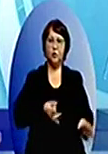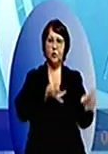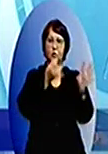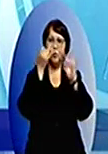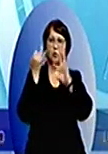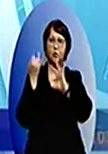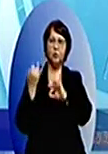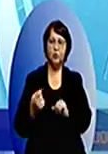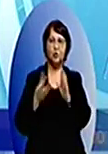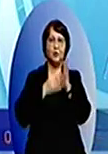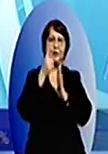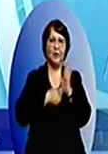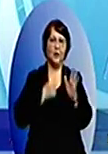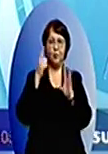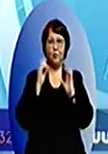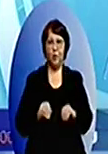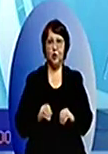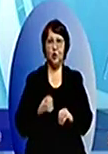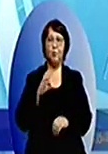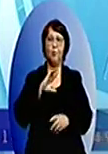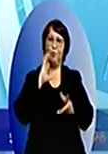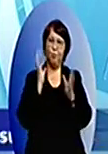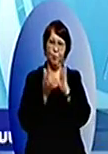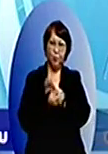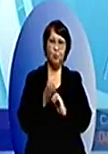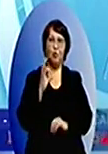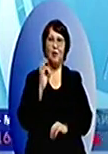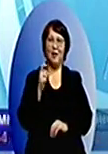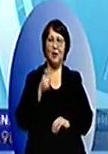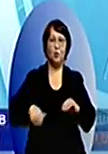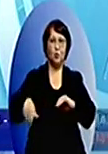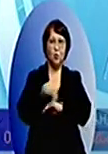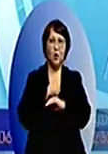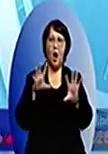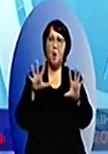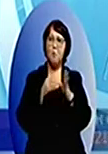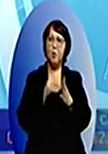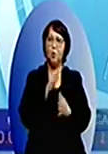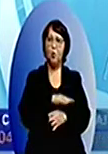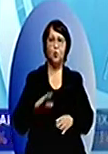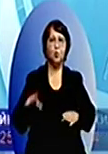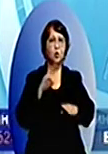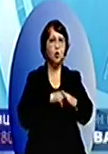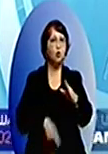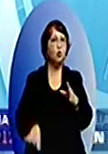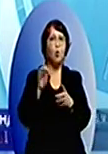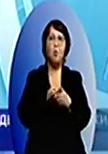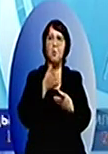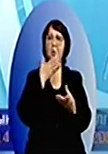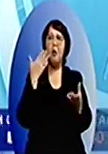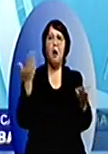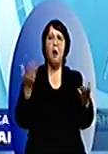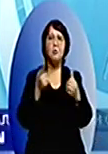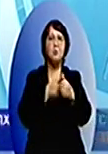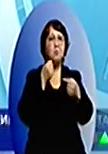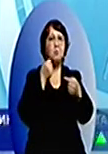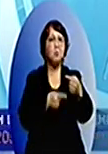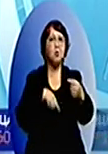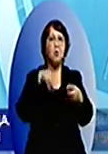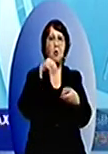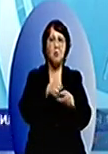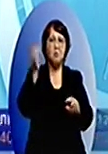Гараа хичээлийн шинжил эхлэн. Гэтэл сонгон хайрхан дөрөвт 10,000 гаруй хүүхэд явах цэцэрлэг байхгүй, хаан бүртгүүлэхэд ч мэдэхгүй байна. Мөн зарим сургууль дөрвөн